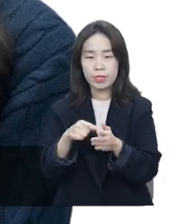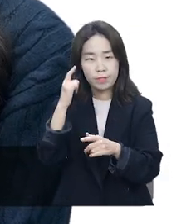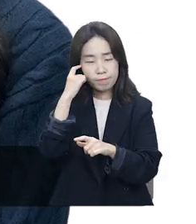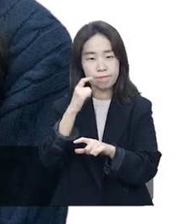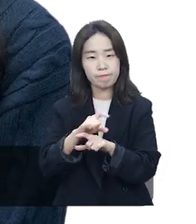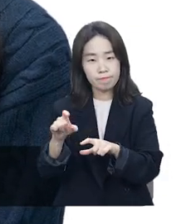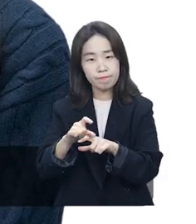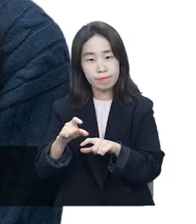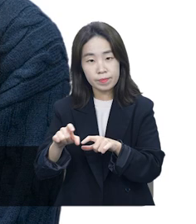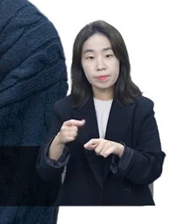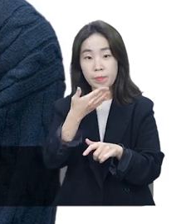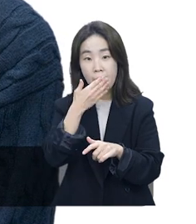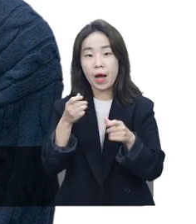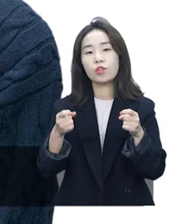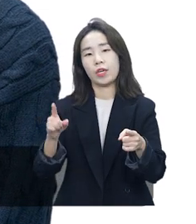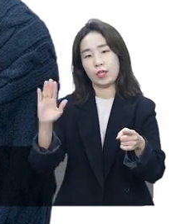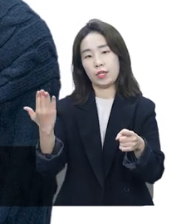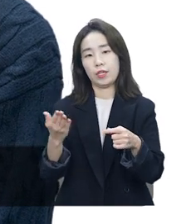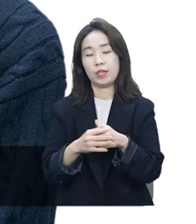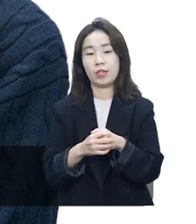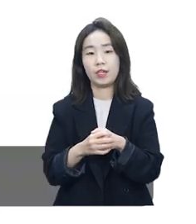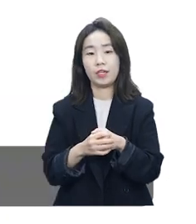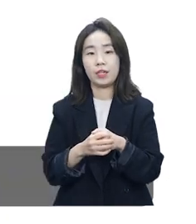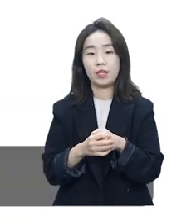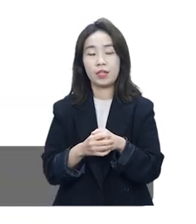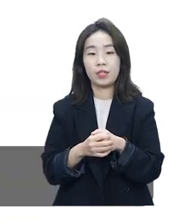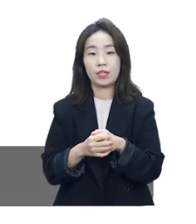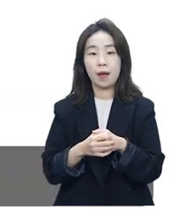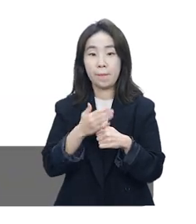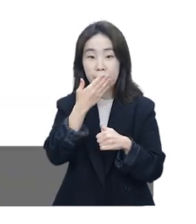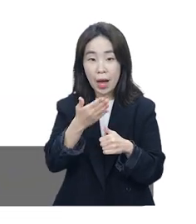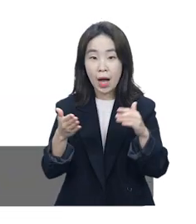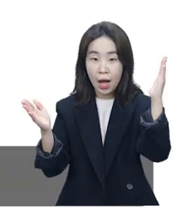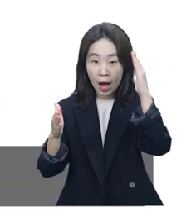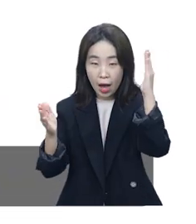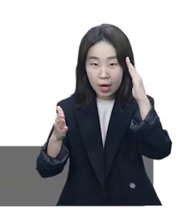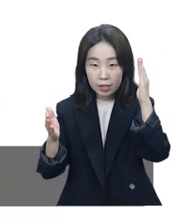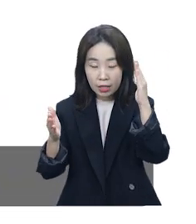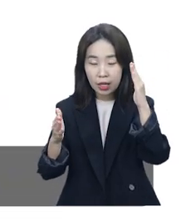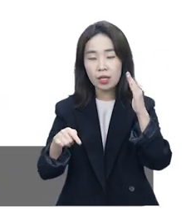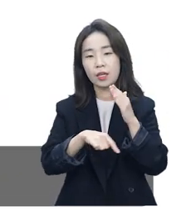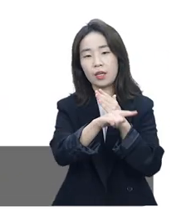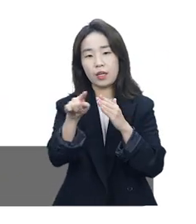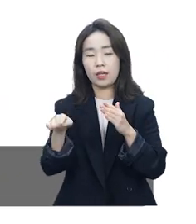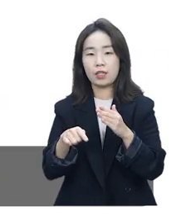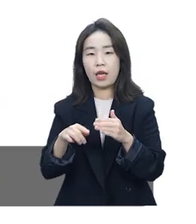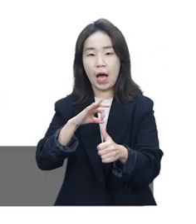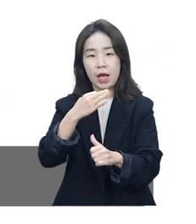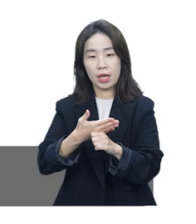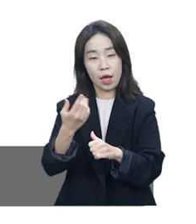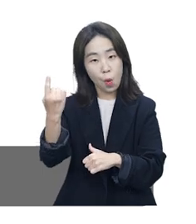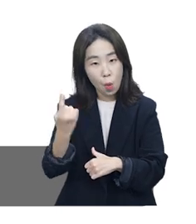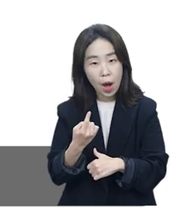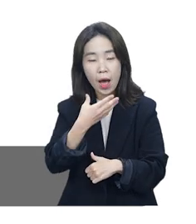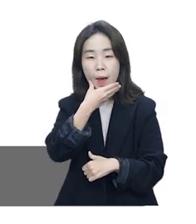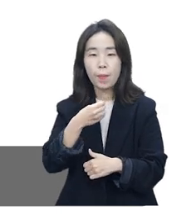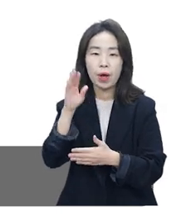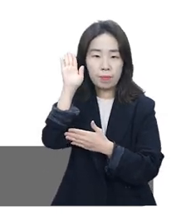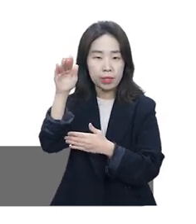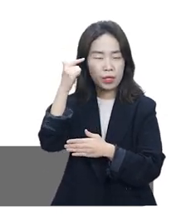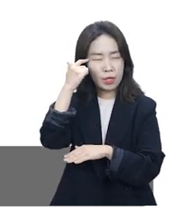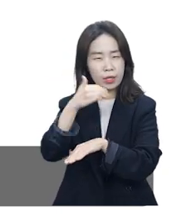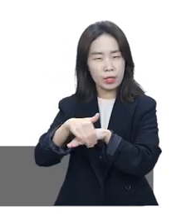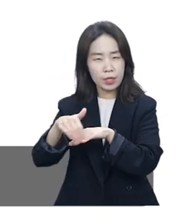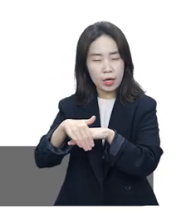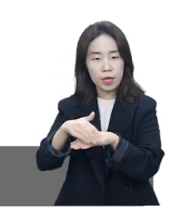대해 진지하게 고민해보는 시간이었는데요. 무한한 가능성을 지닌 직업계고 학생들이 이곳 안양에서